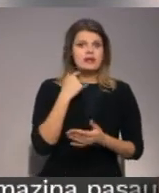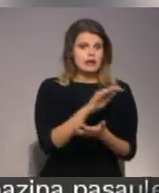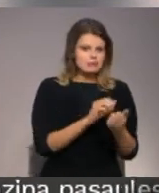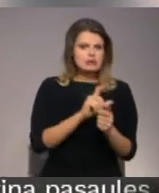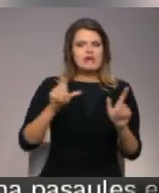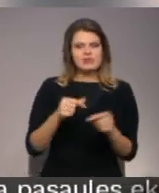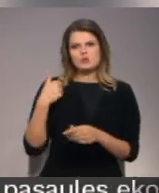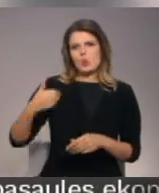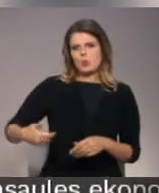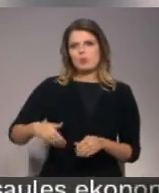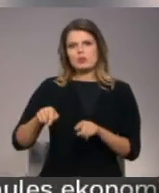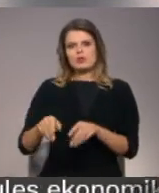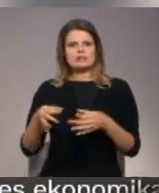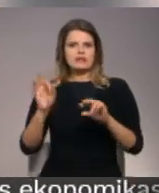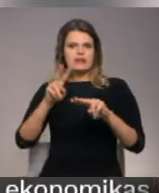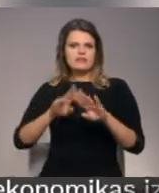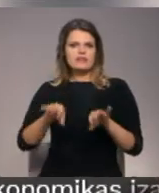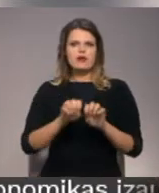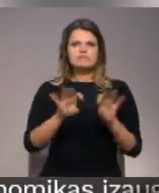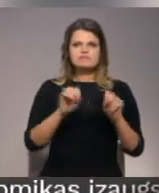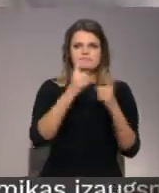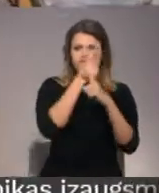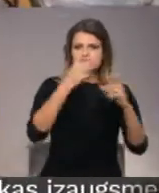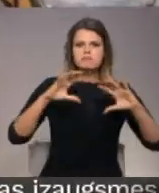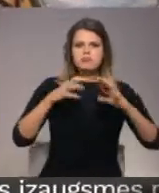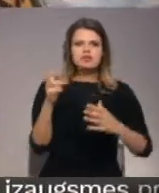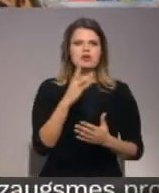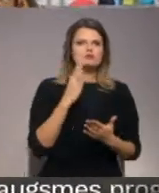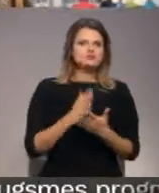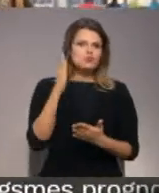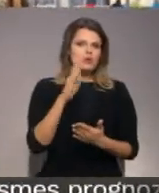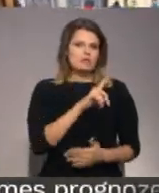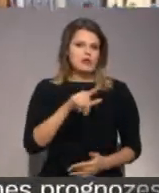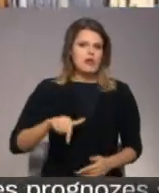šīs dienas atceres pasākumu stāsta Skrundas televīzija.